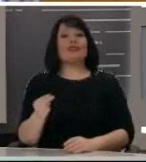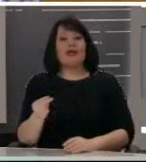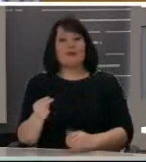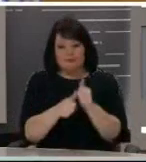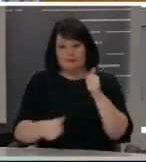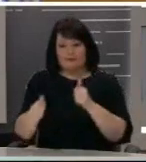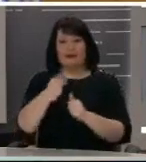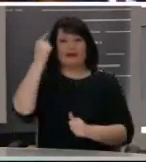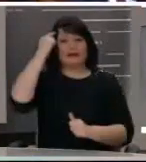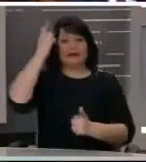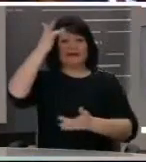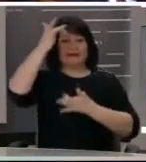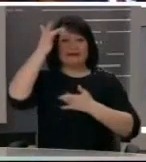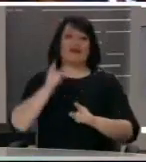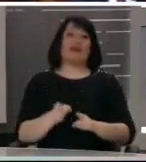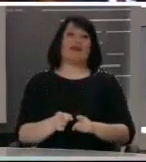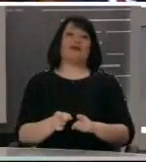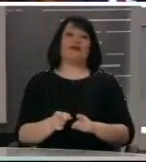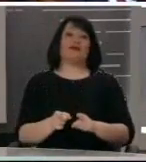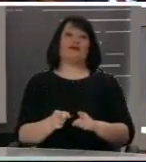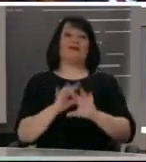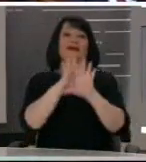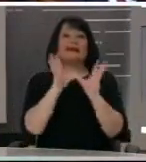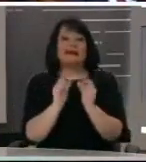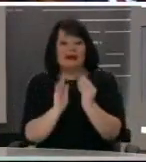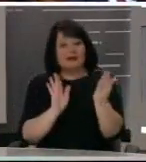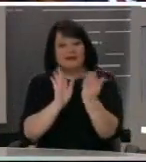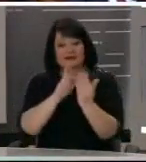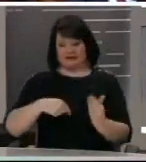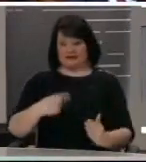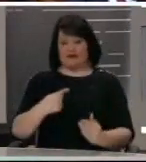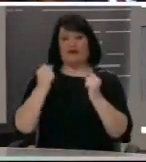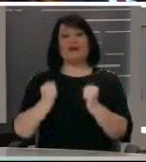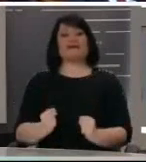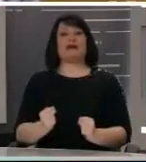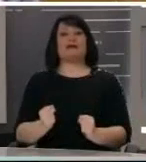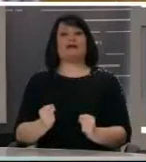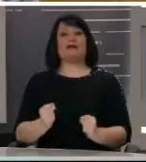πρωτίστως συνείδησης και συλλογικής τάσης όλων μας, ανδρών και γυναικών.